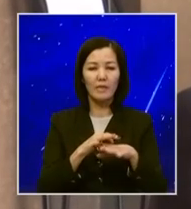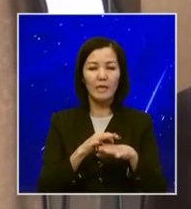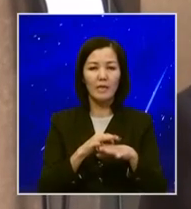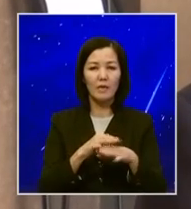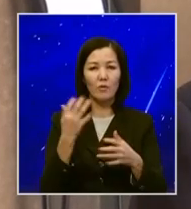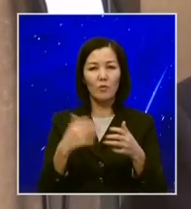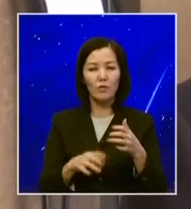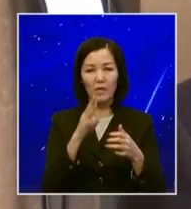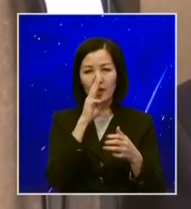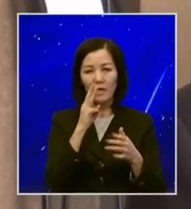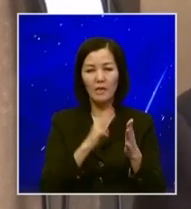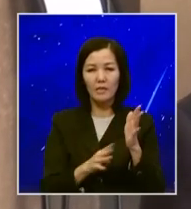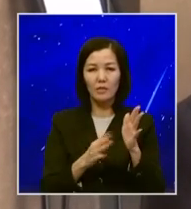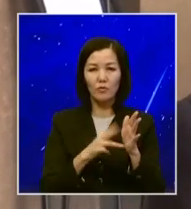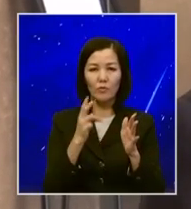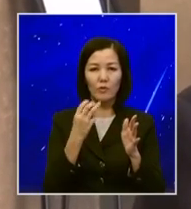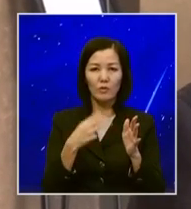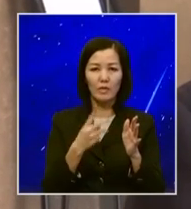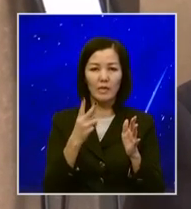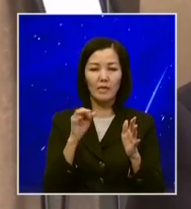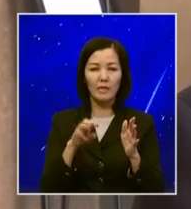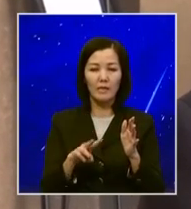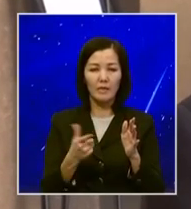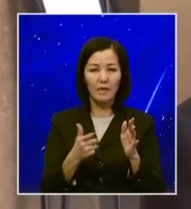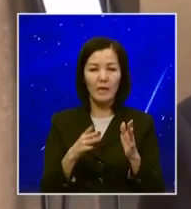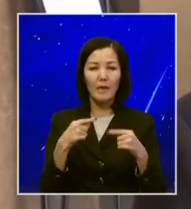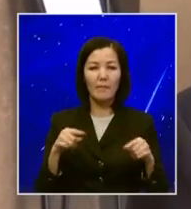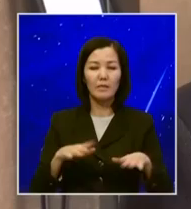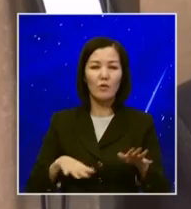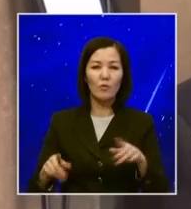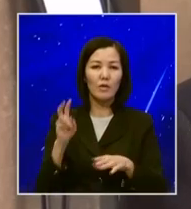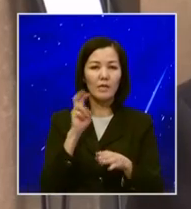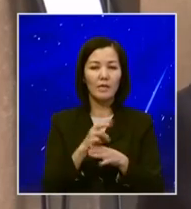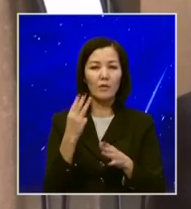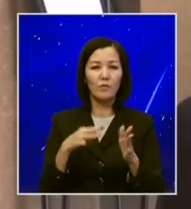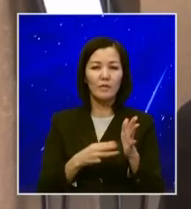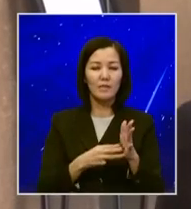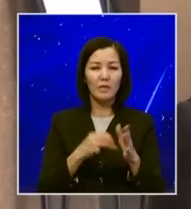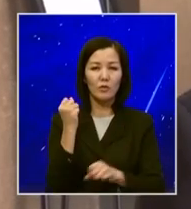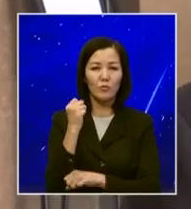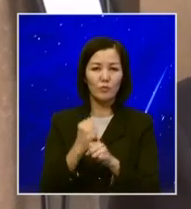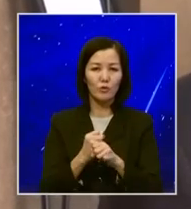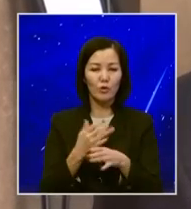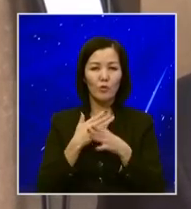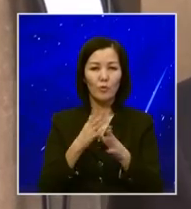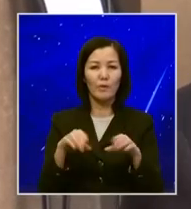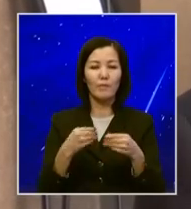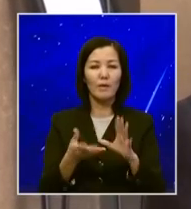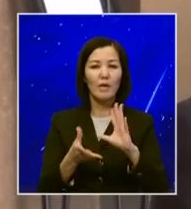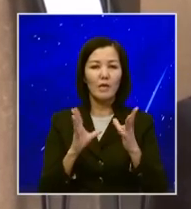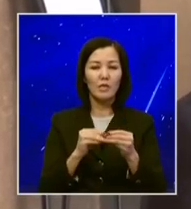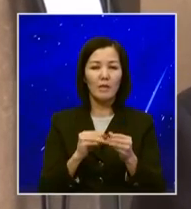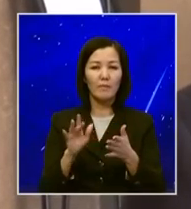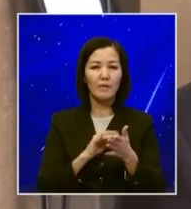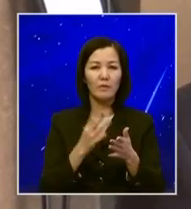орташа айлық мөлшері 89242 теңге. Сондай ақ өзге өңірлерден келген 38 жұмысшыға материалдық көмек ретінде жалпы